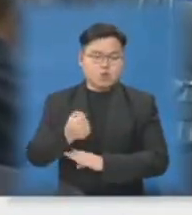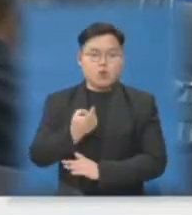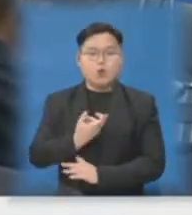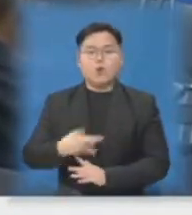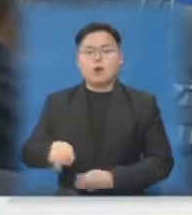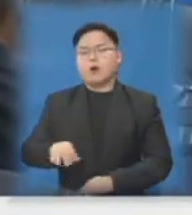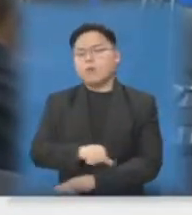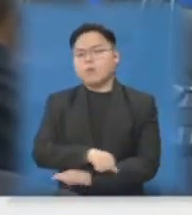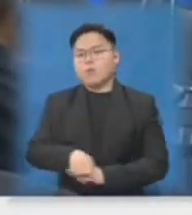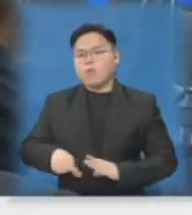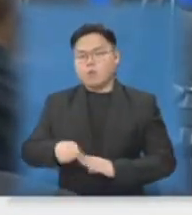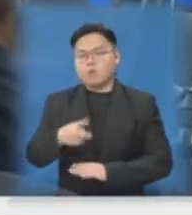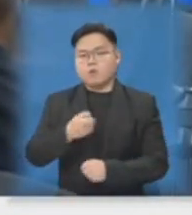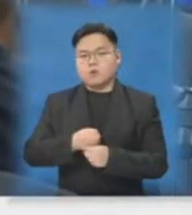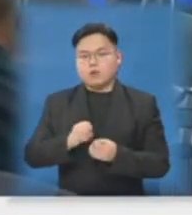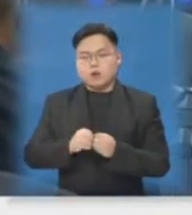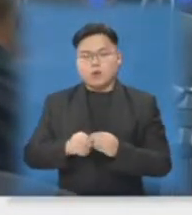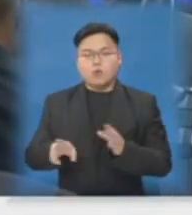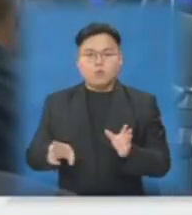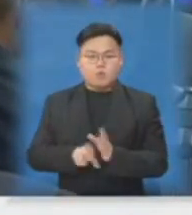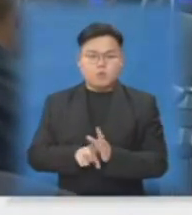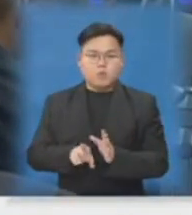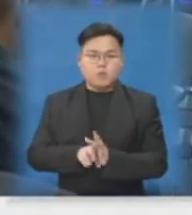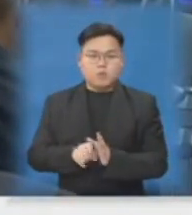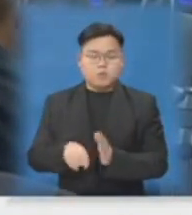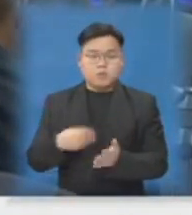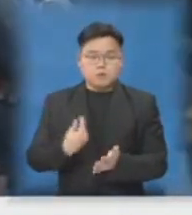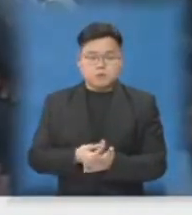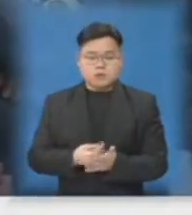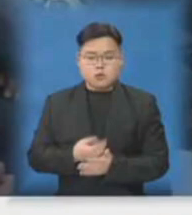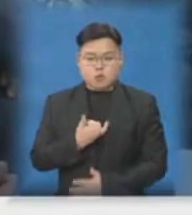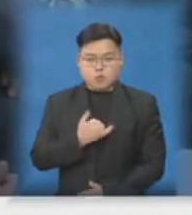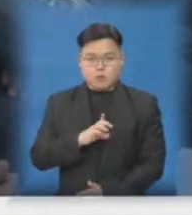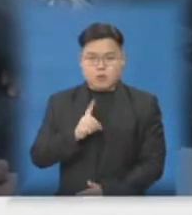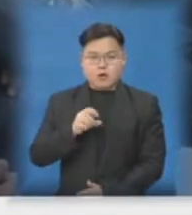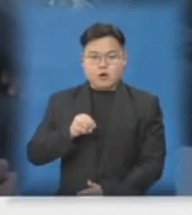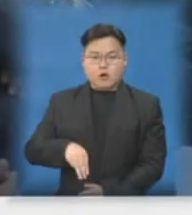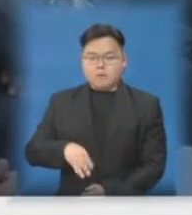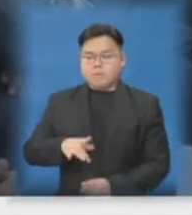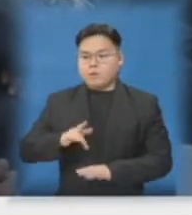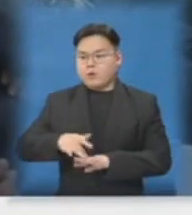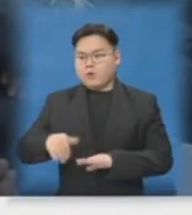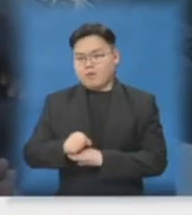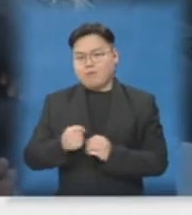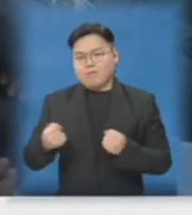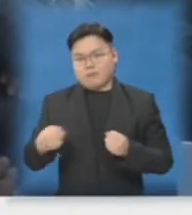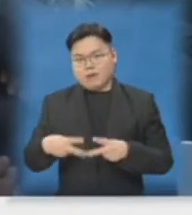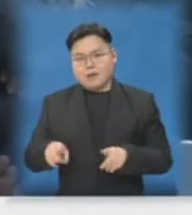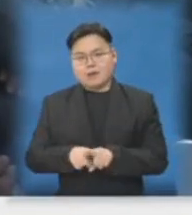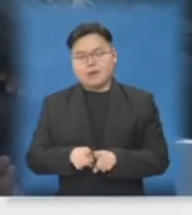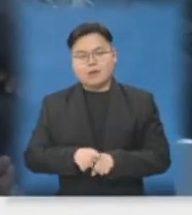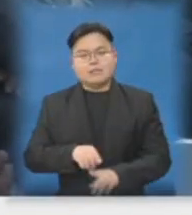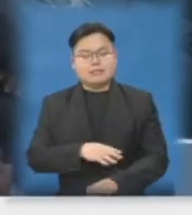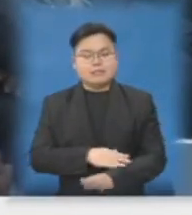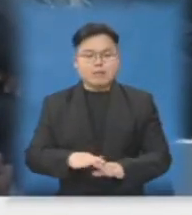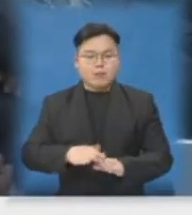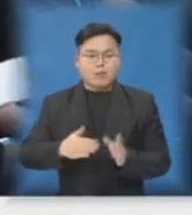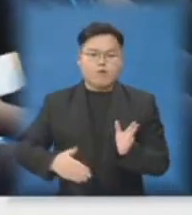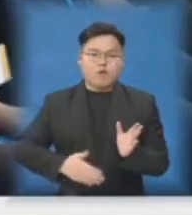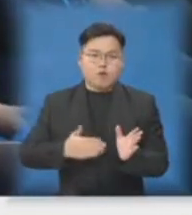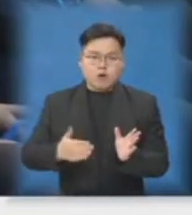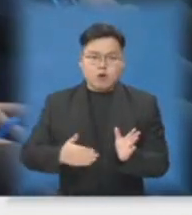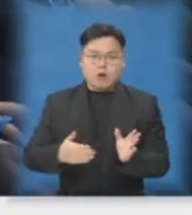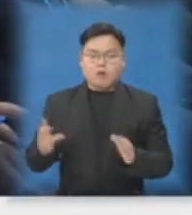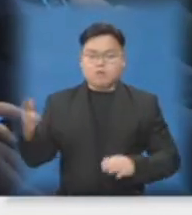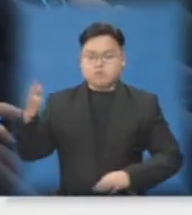гэж засгийн газар хоорондын хэлцээр тусгасан байдаг. За өөрөөр хэлбэл Улаанбаатар гот Төв аймаг шиг автозам, төмөр зам шиг